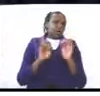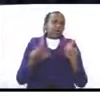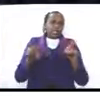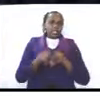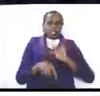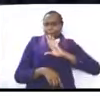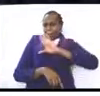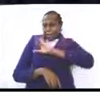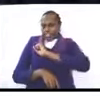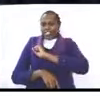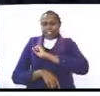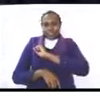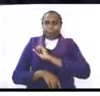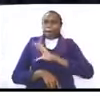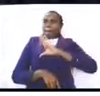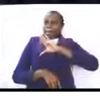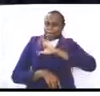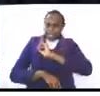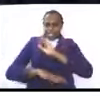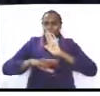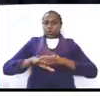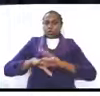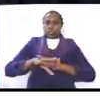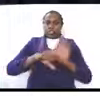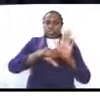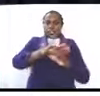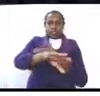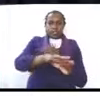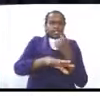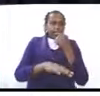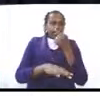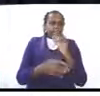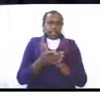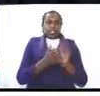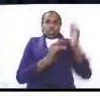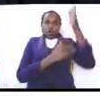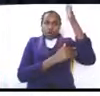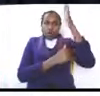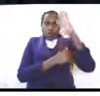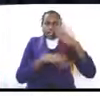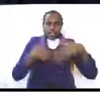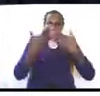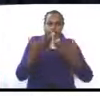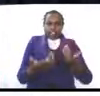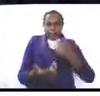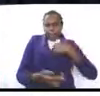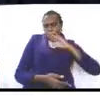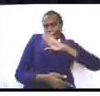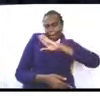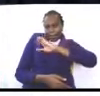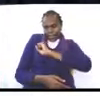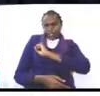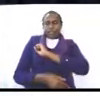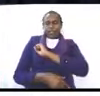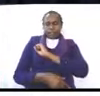kuvumilia, uvumilivu. Na ndio mwimbaji wa wimbo akaimba, Mungu nipe uvumilivu.